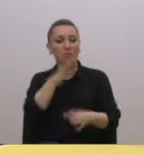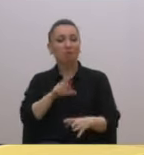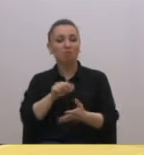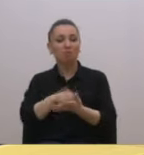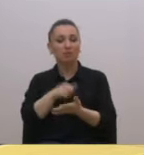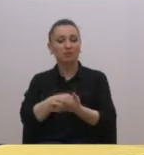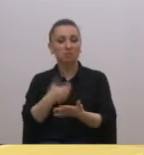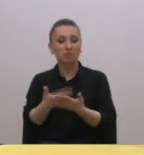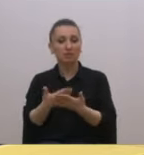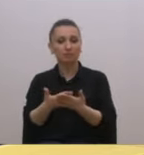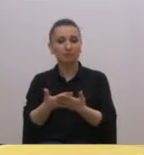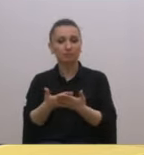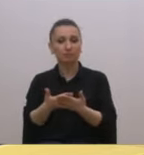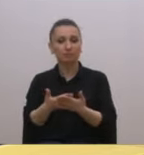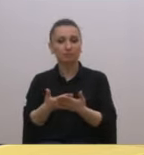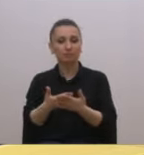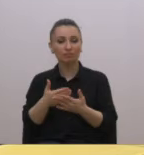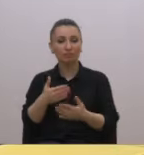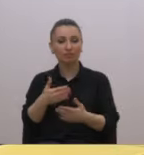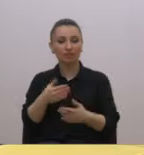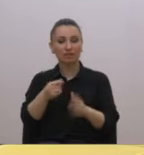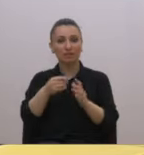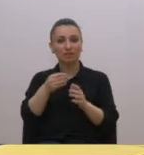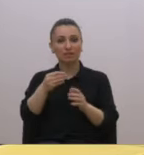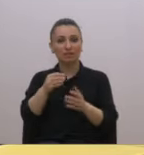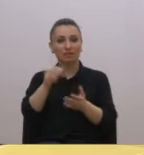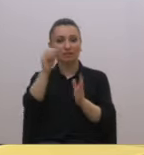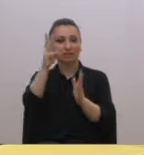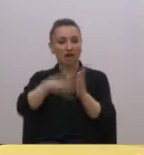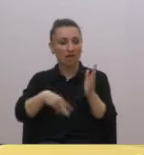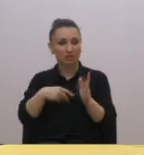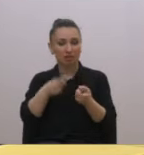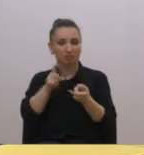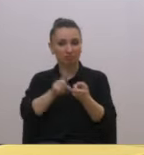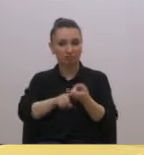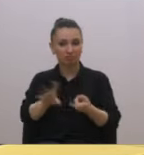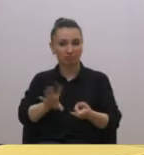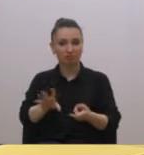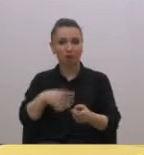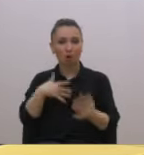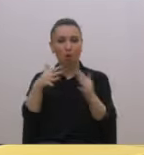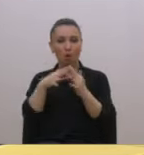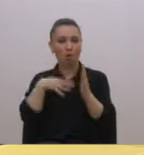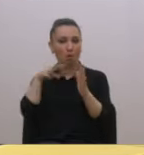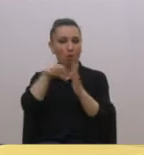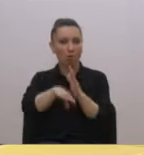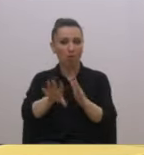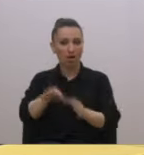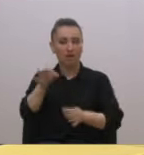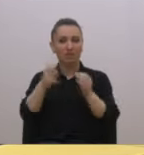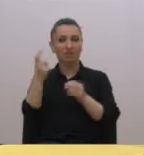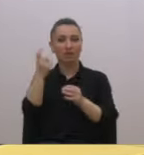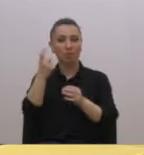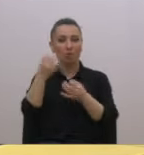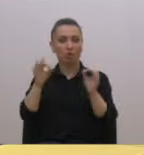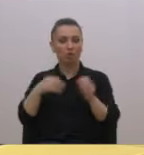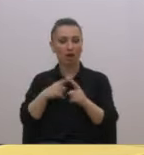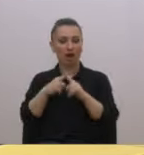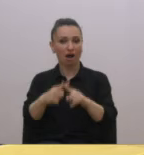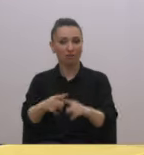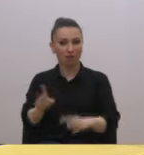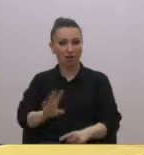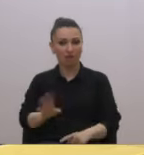რომ არ შეუერთდით სანქციებს, არ ჩავერთეთ ომში, არ დავრთვეთ სასამართლოს დამოუკიდებლობა და არ